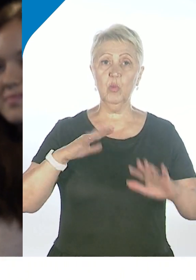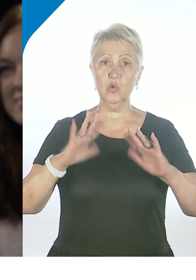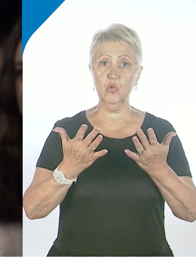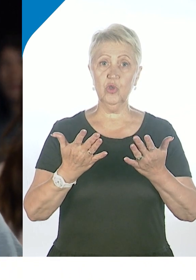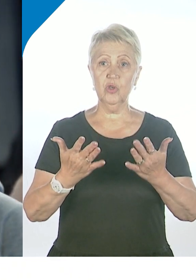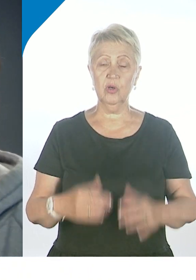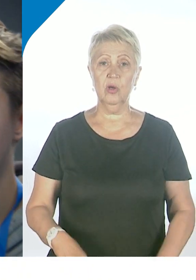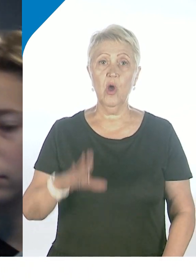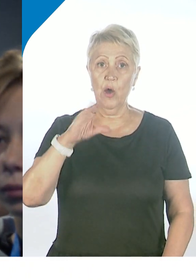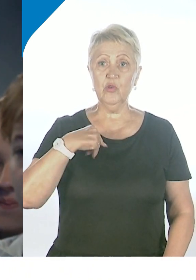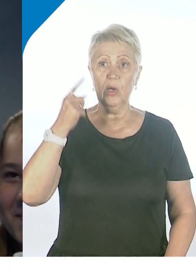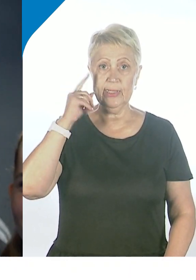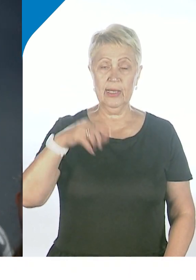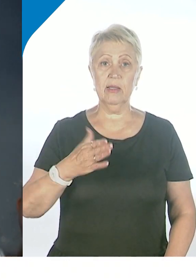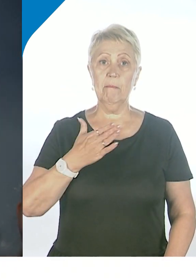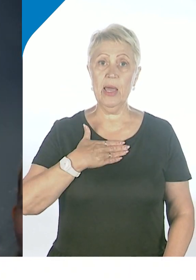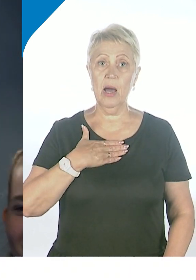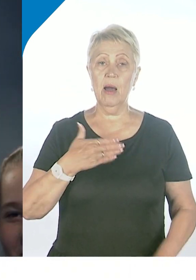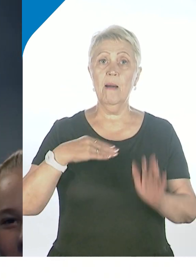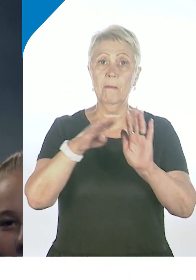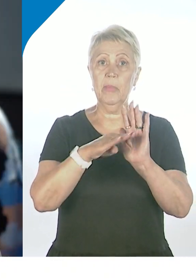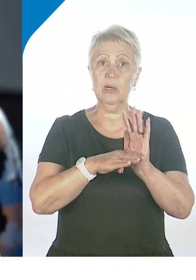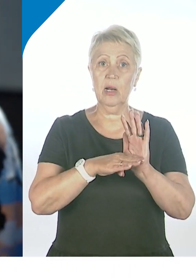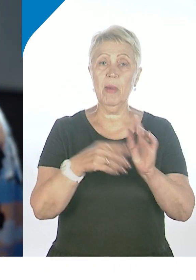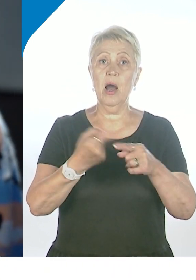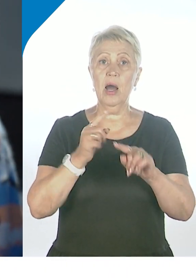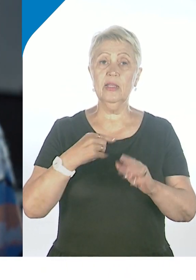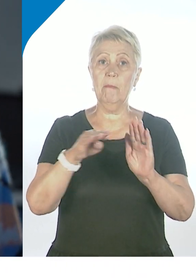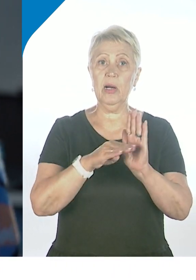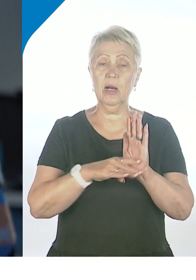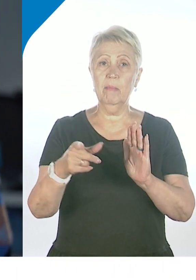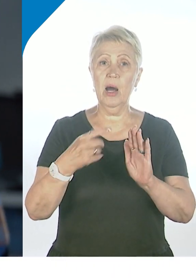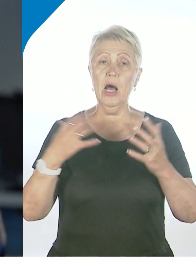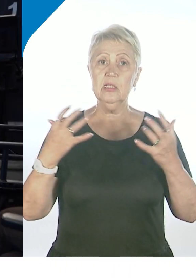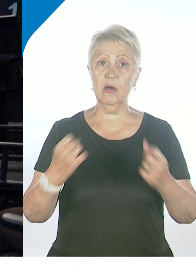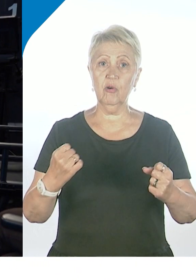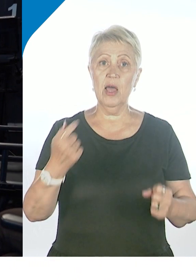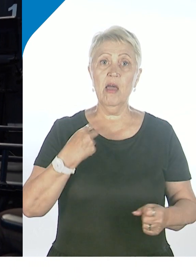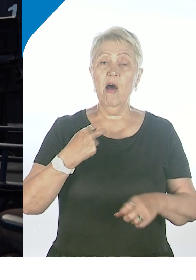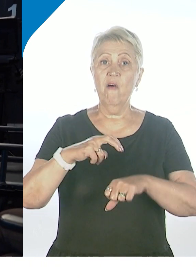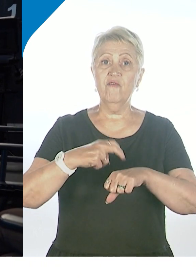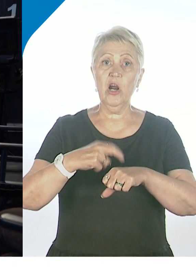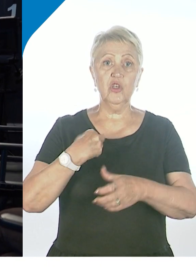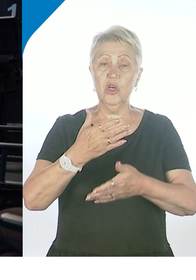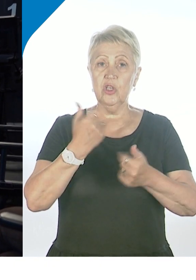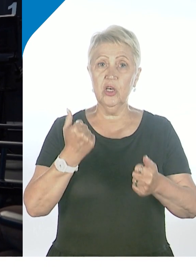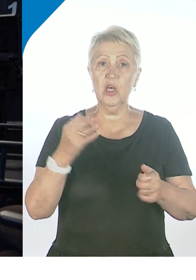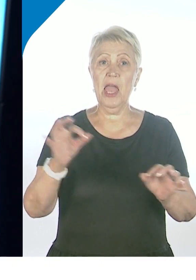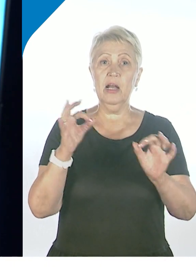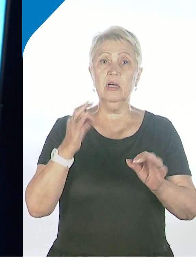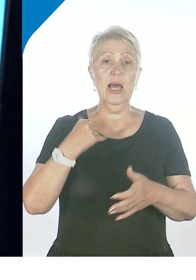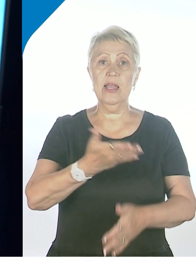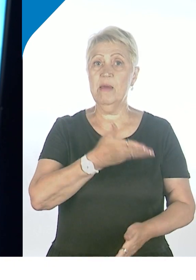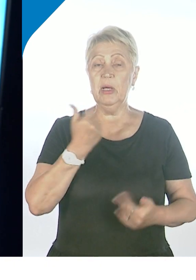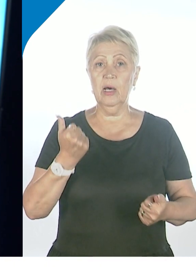знаем. Опять же, например, моя программа – это программа про здоровье. Но я не врач, и врачом никогда не была, и не училась. Но, тем не менее, я не